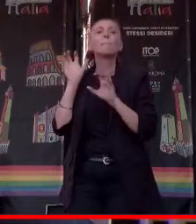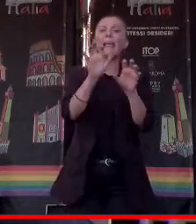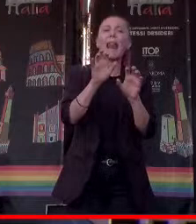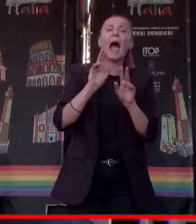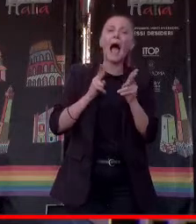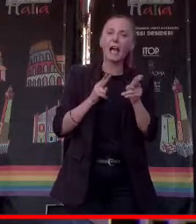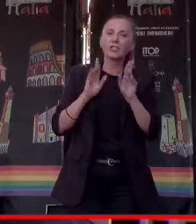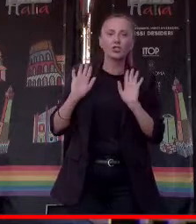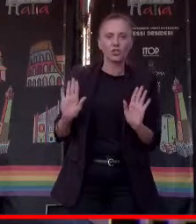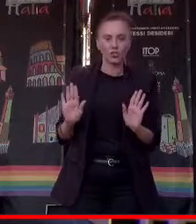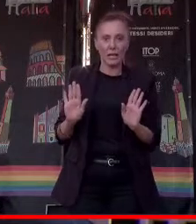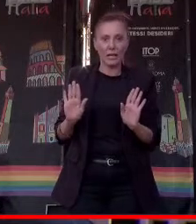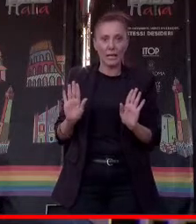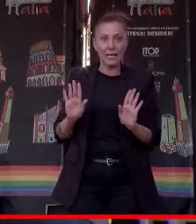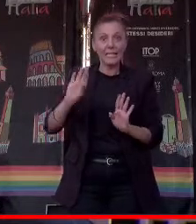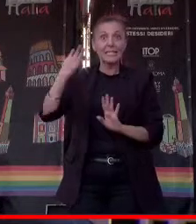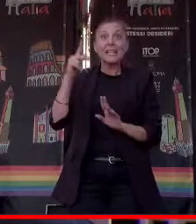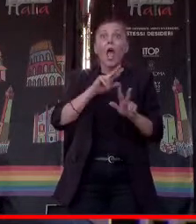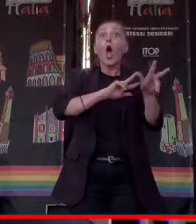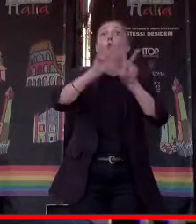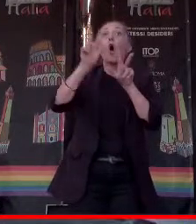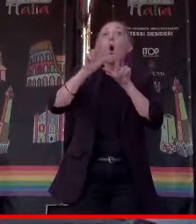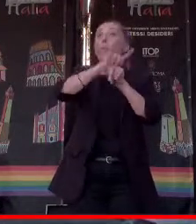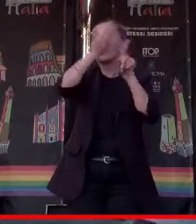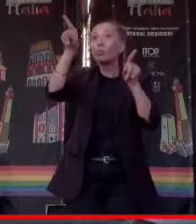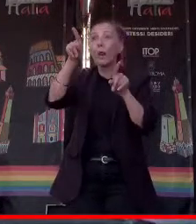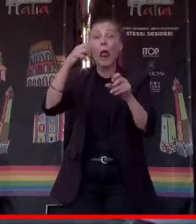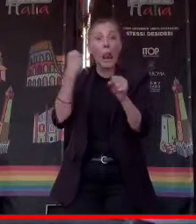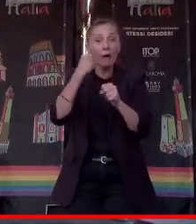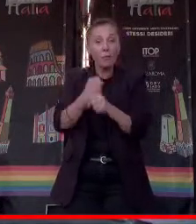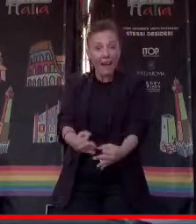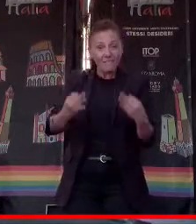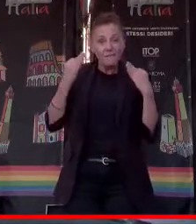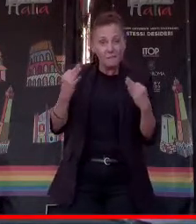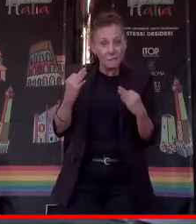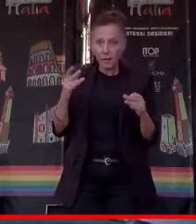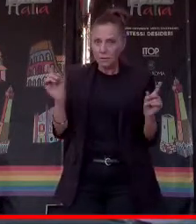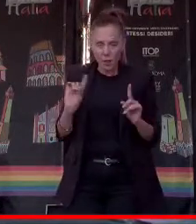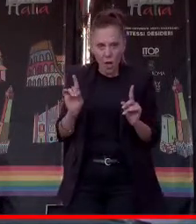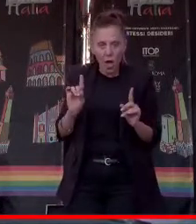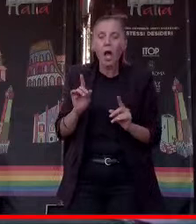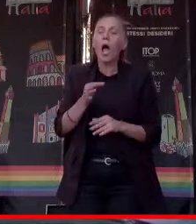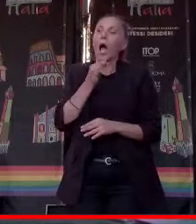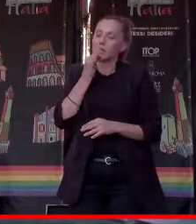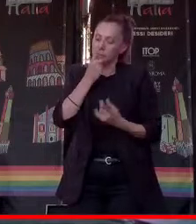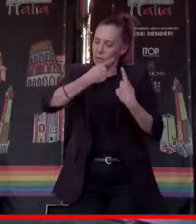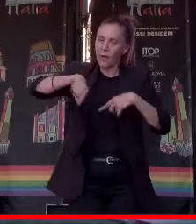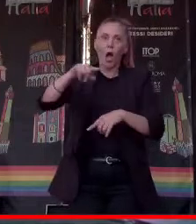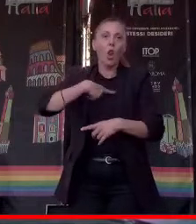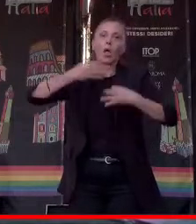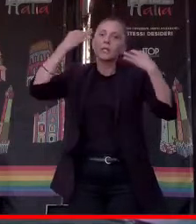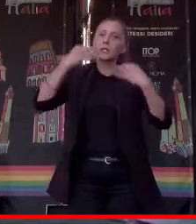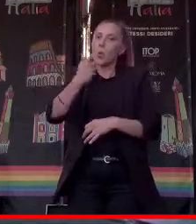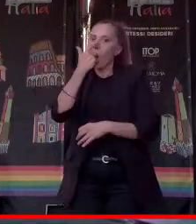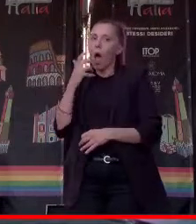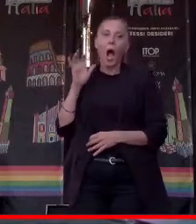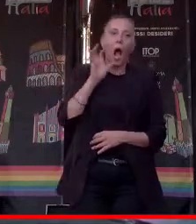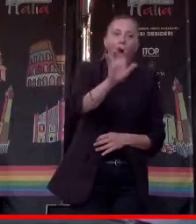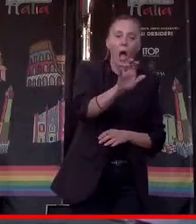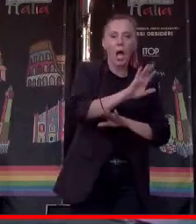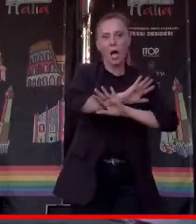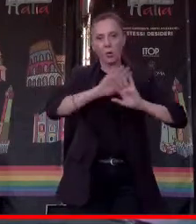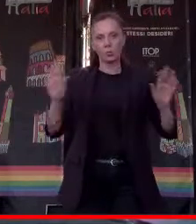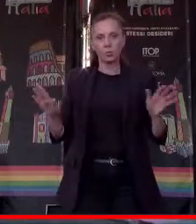palco. Se non fate le cose come vanno fatte, questa volta ricorreremo al giudice. Ma noi crediamo proprio di